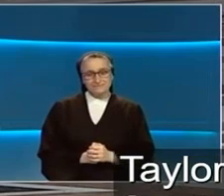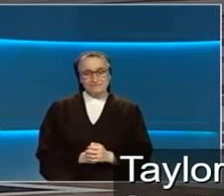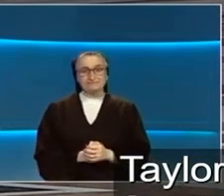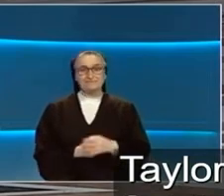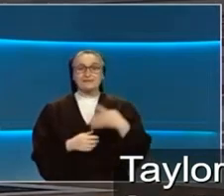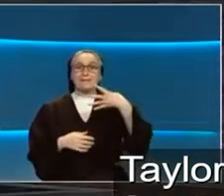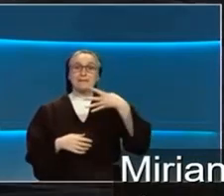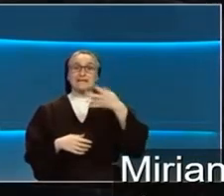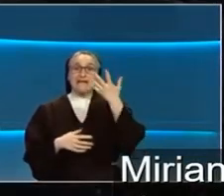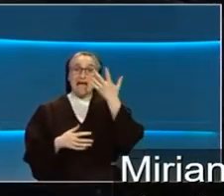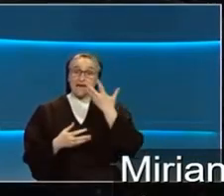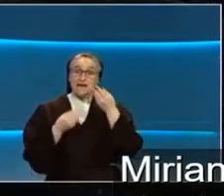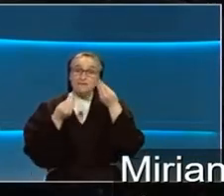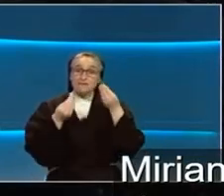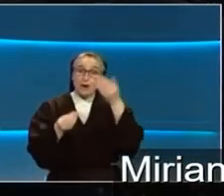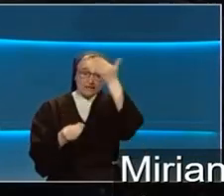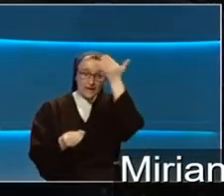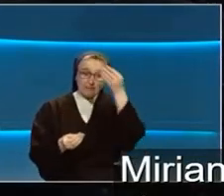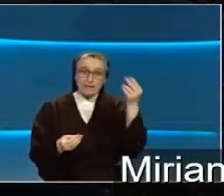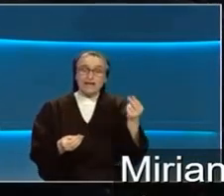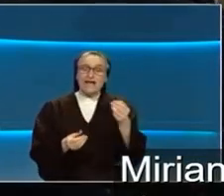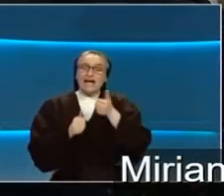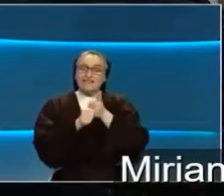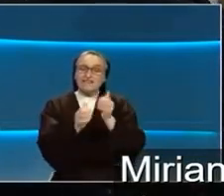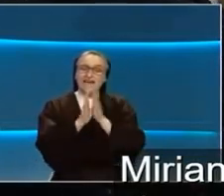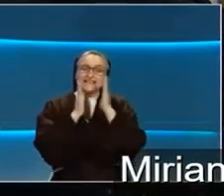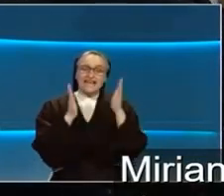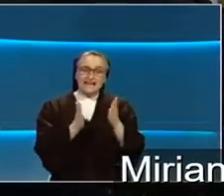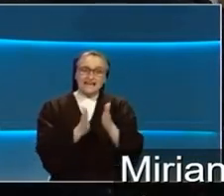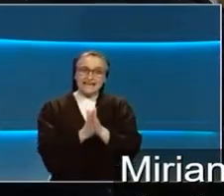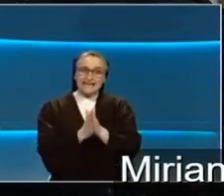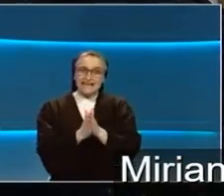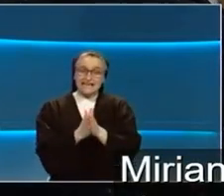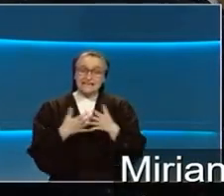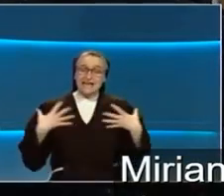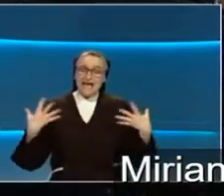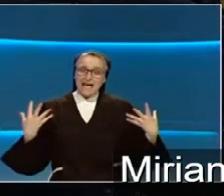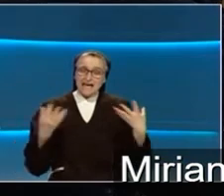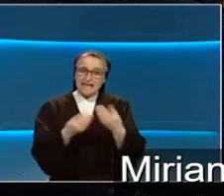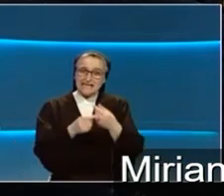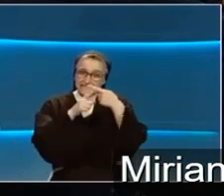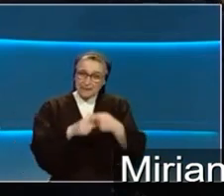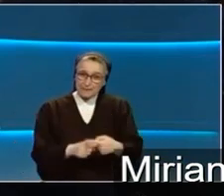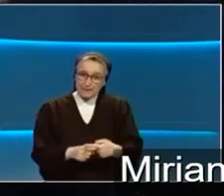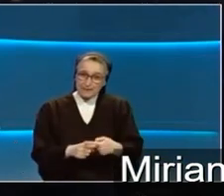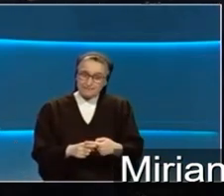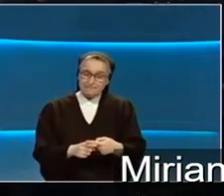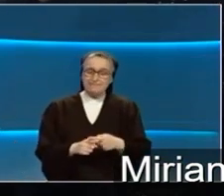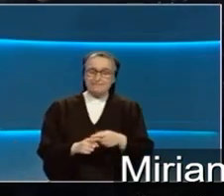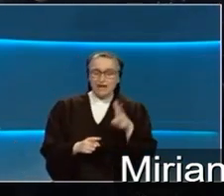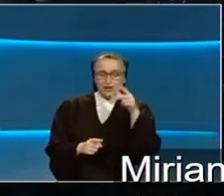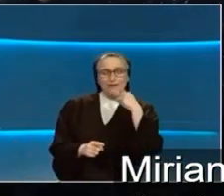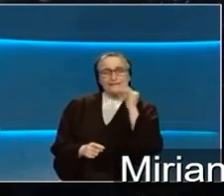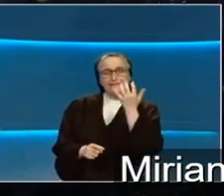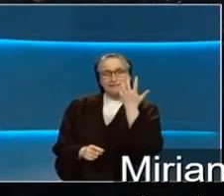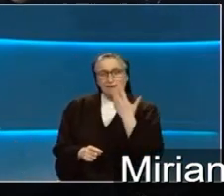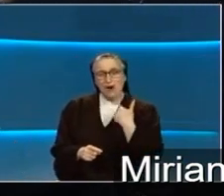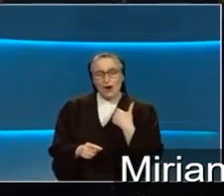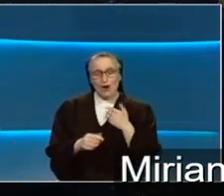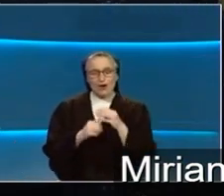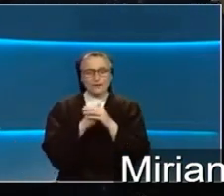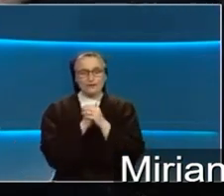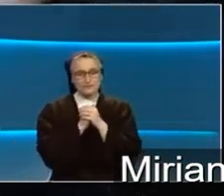Miriana, vuoi ricevere il battesimo nella fede della Chiesa che tutti insieme abbiamo professato? Sì, lo